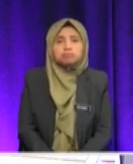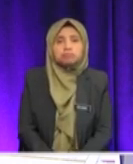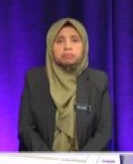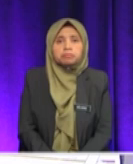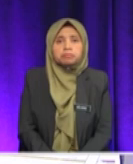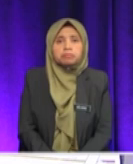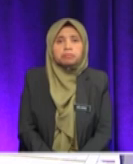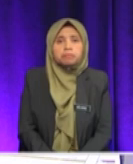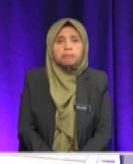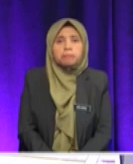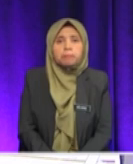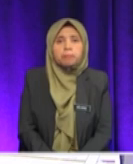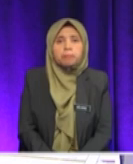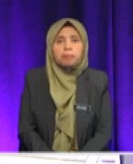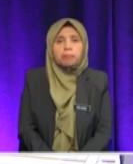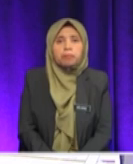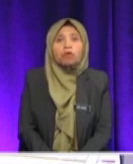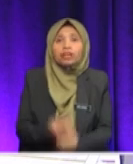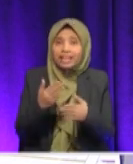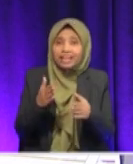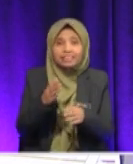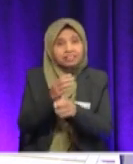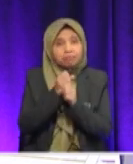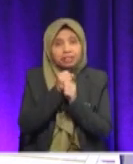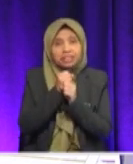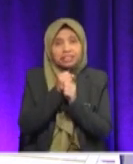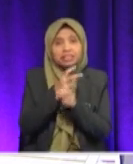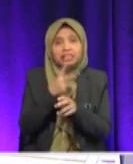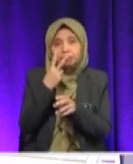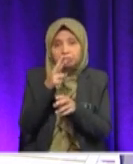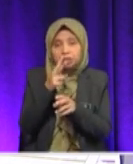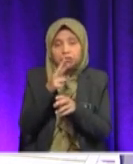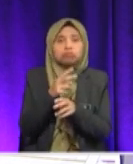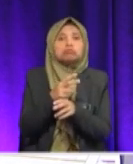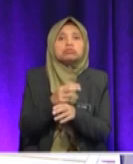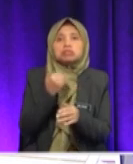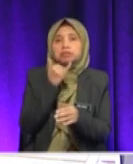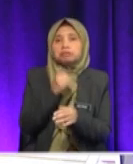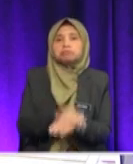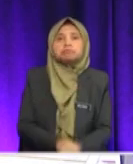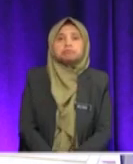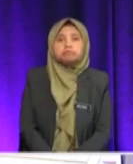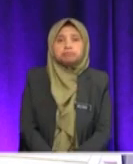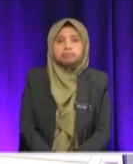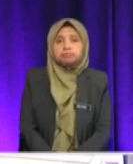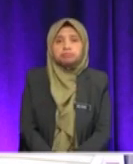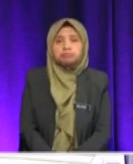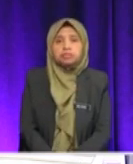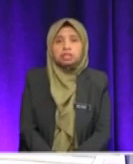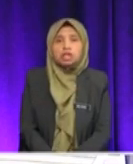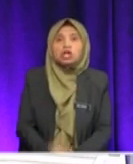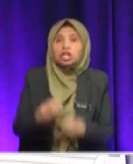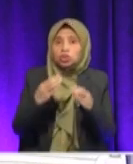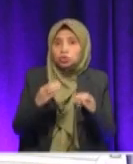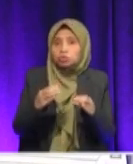yang ini disini nahkoda terkadang pakai ih salah pula Ahmad jernih